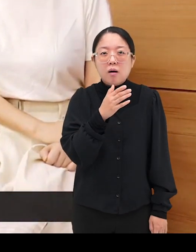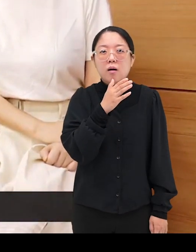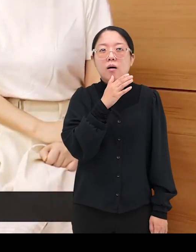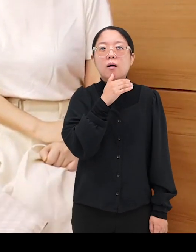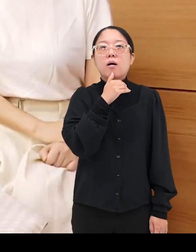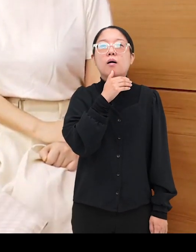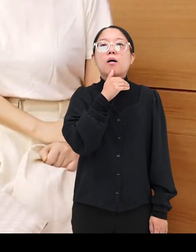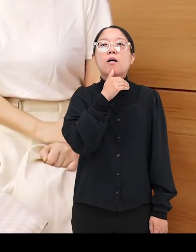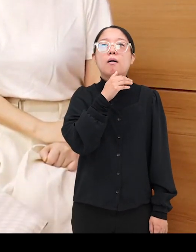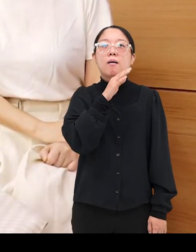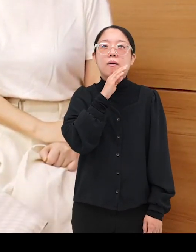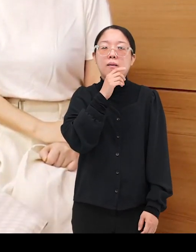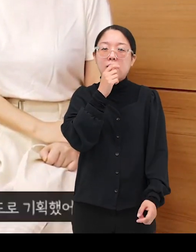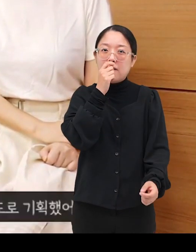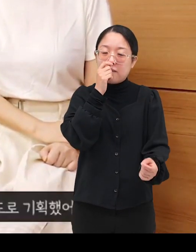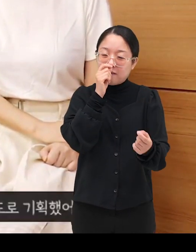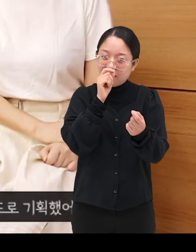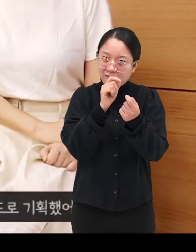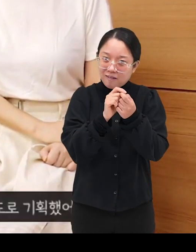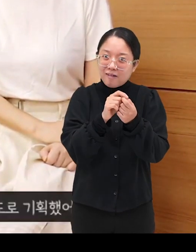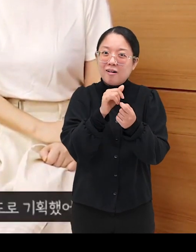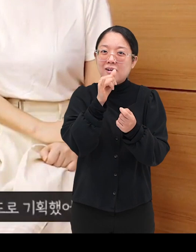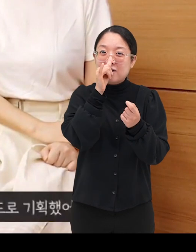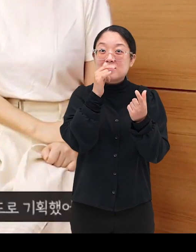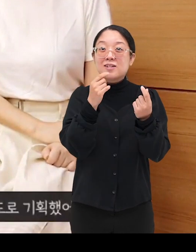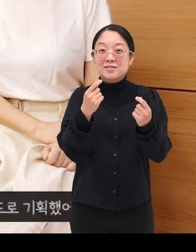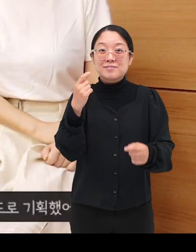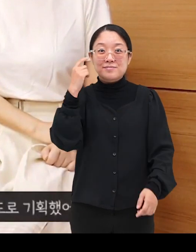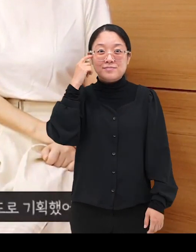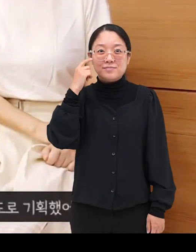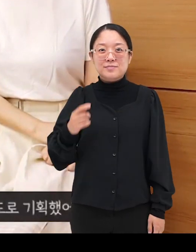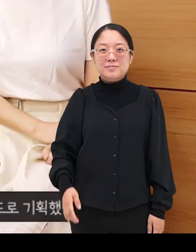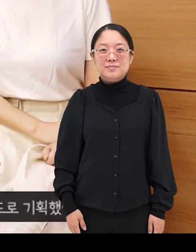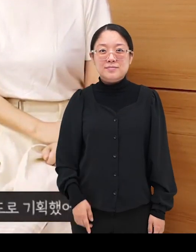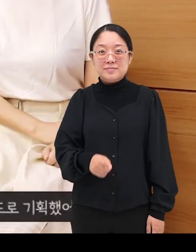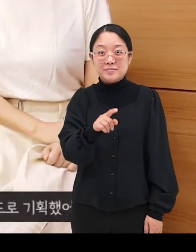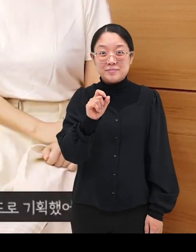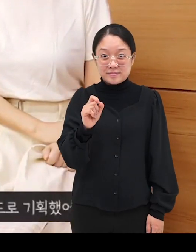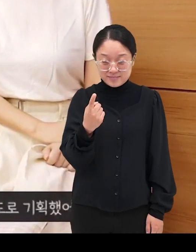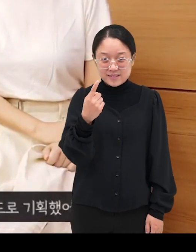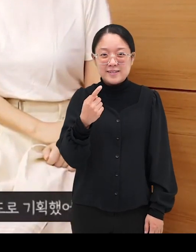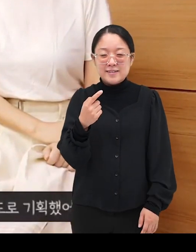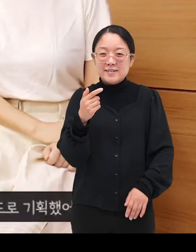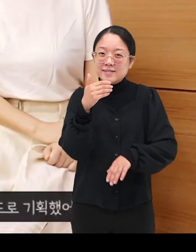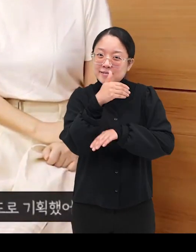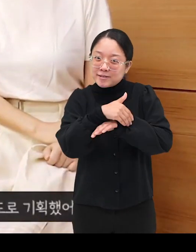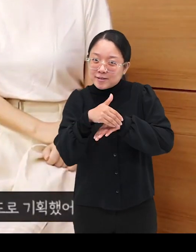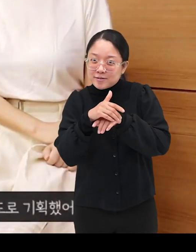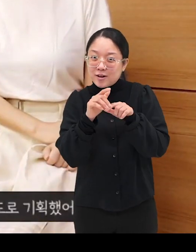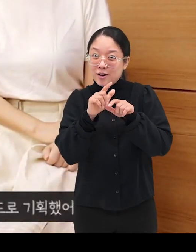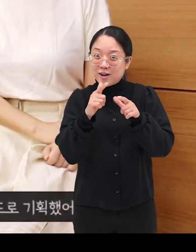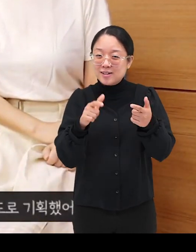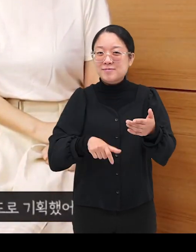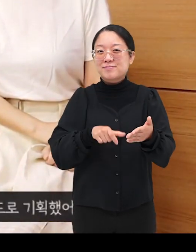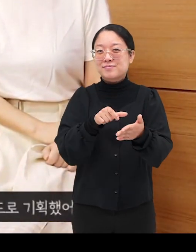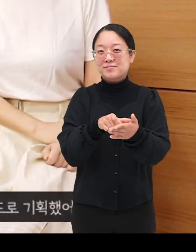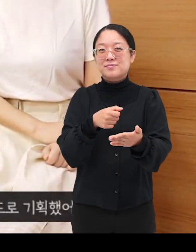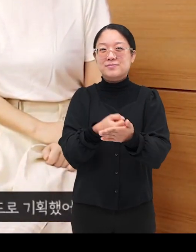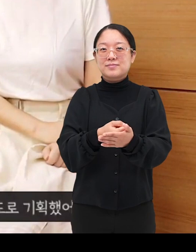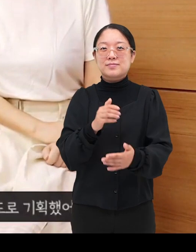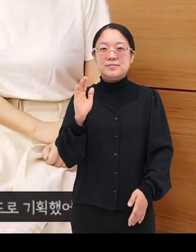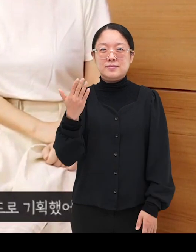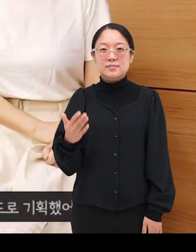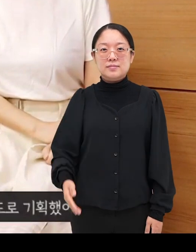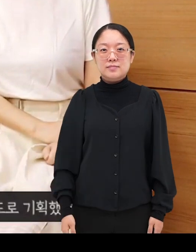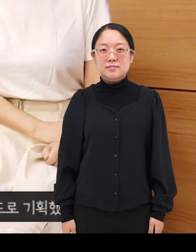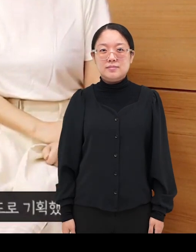속살들을 이렇게 글을 통해서 접해보면 훨씬 애정할 수 있지 않을까